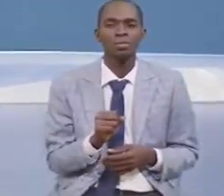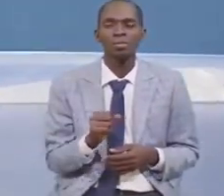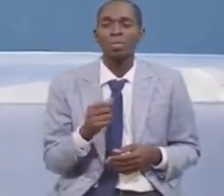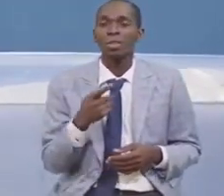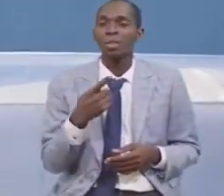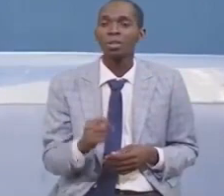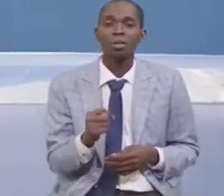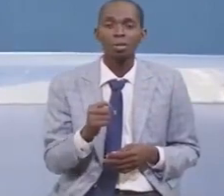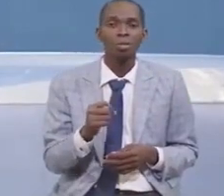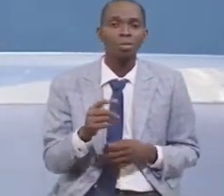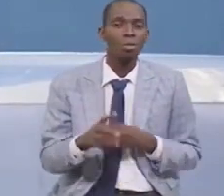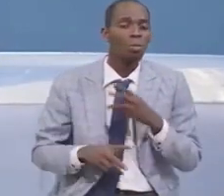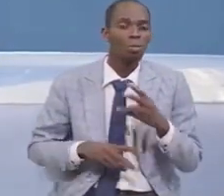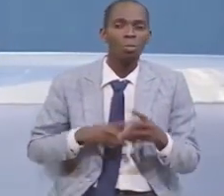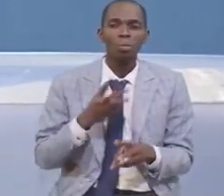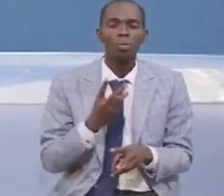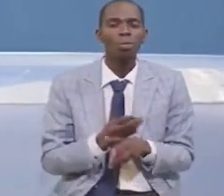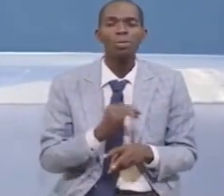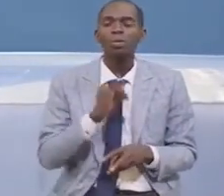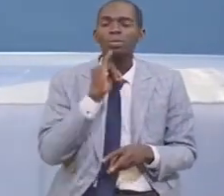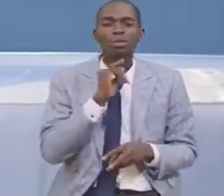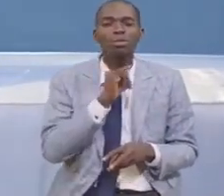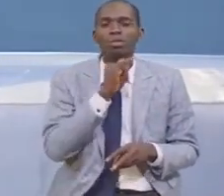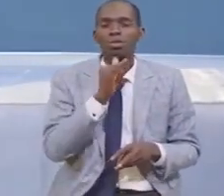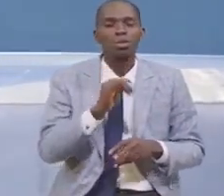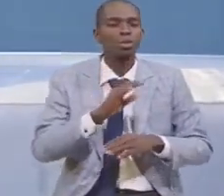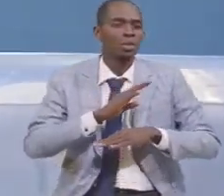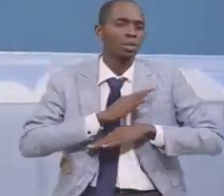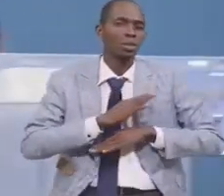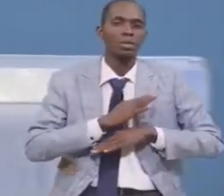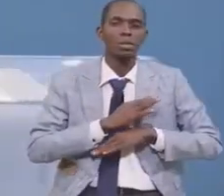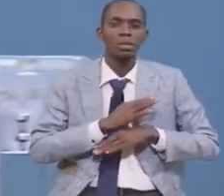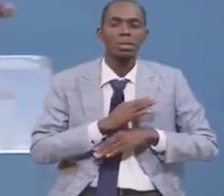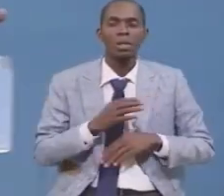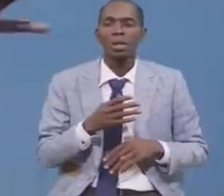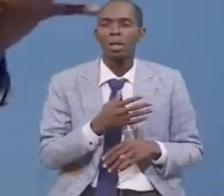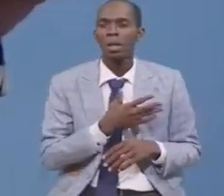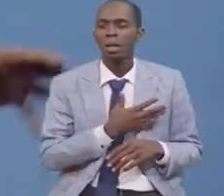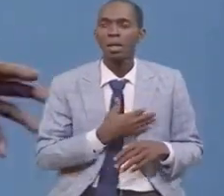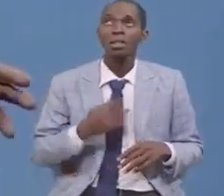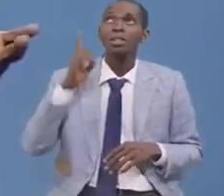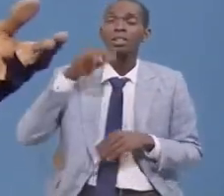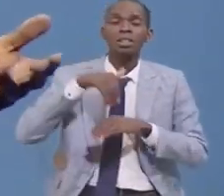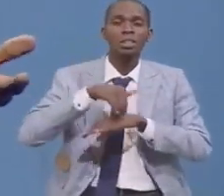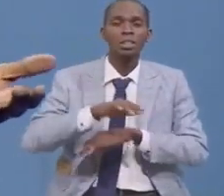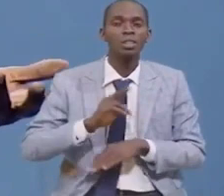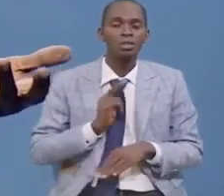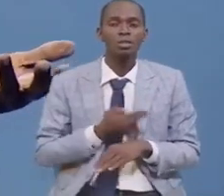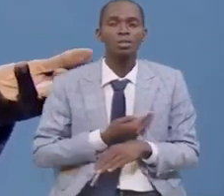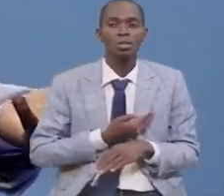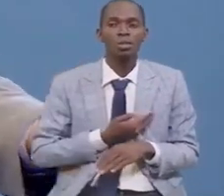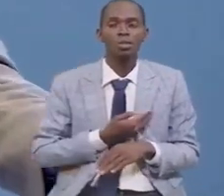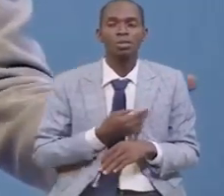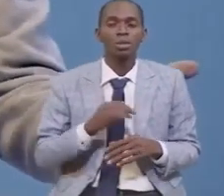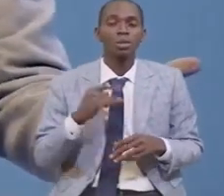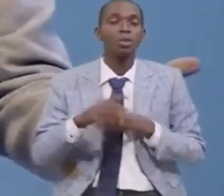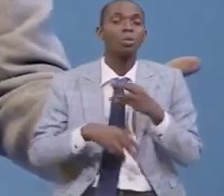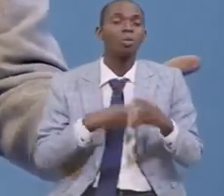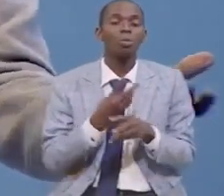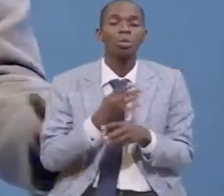world is like a field. అంటే ఈ లోకమే మనం పనిచేసే పొలం. And he sends us to the field to go and